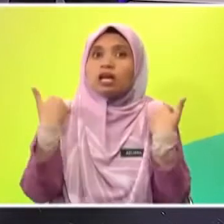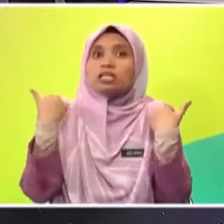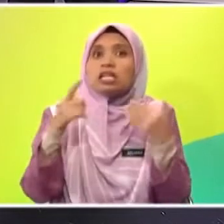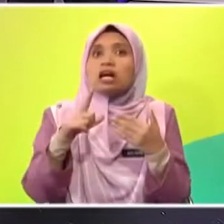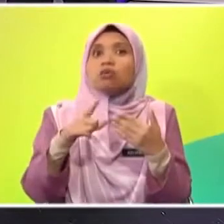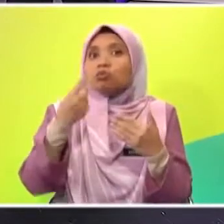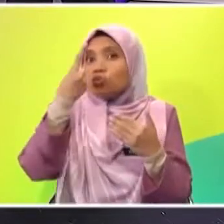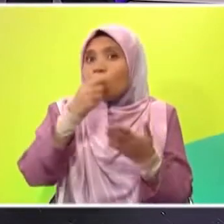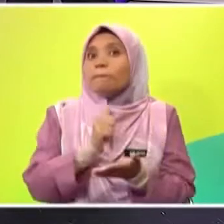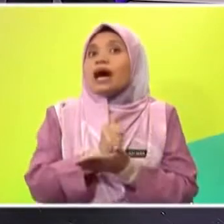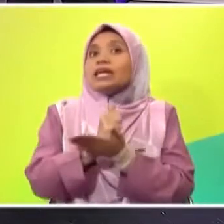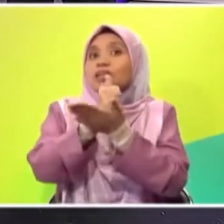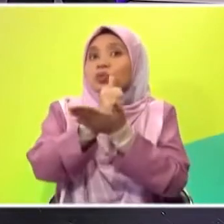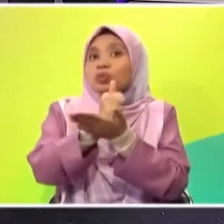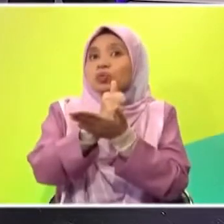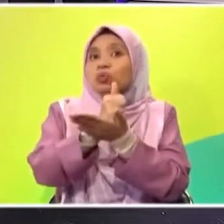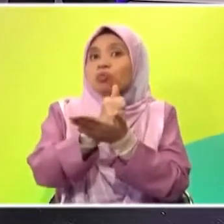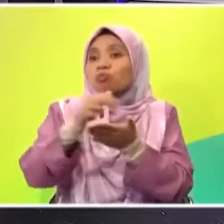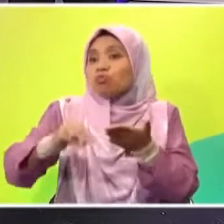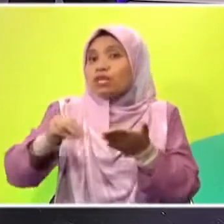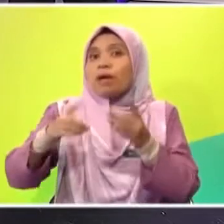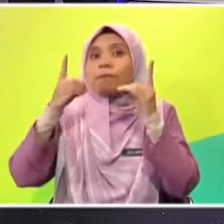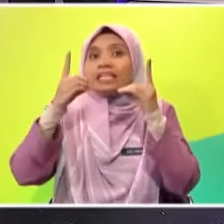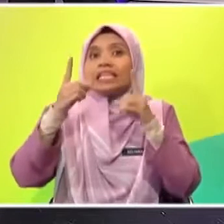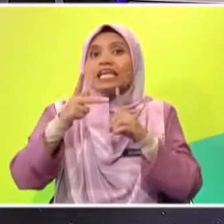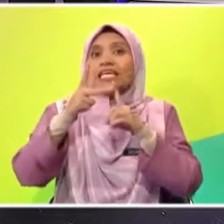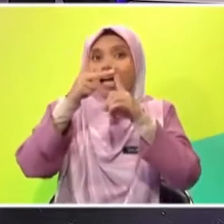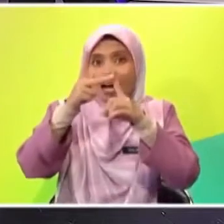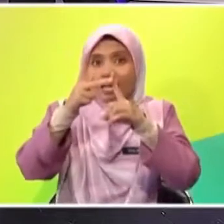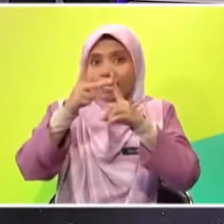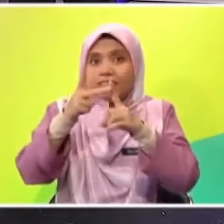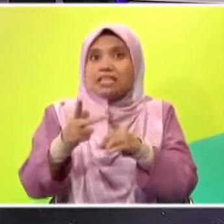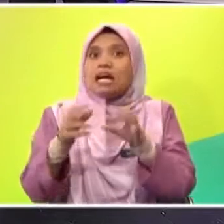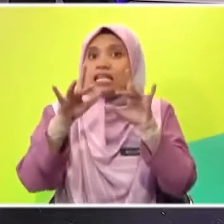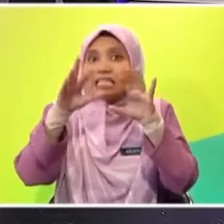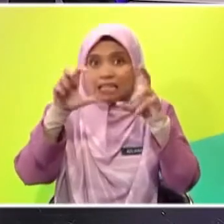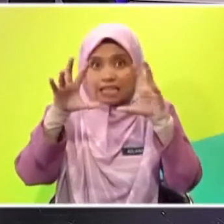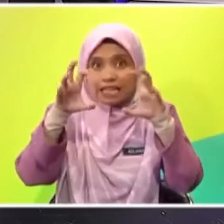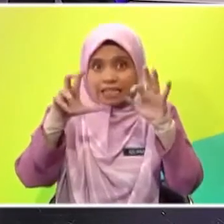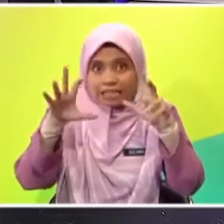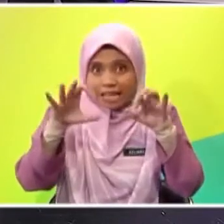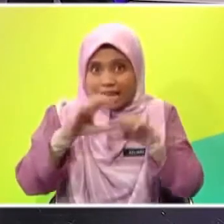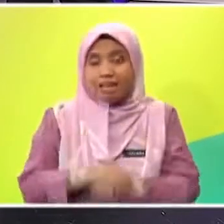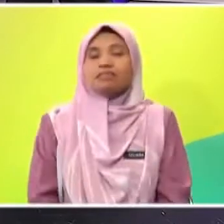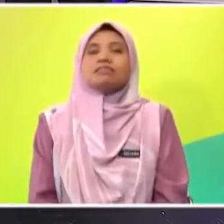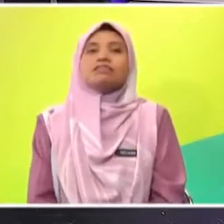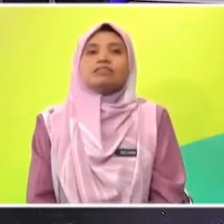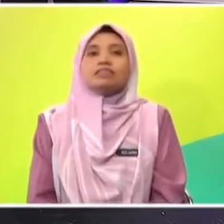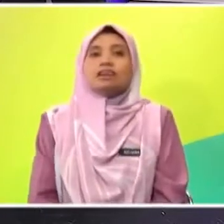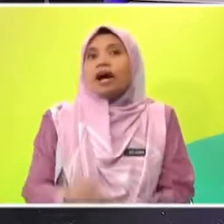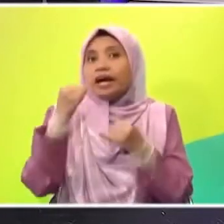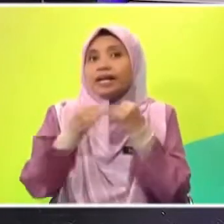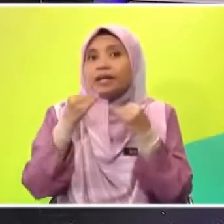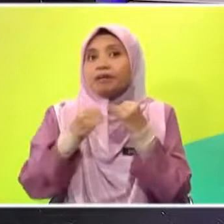membantu anak-anak pendidikan khas sakumoto halus dan satu waktu kasar mereka dan yang terakhir Karina ini